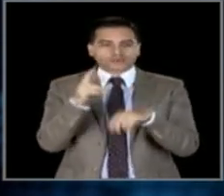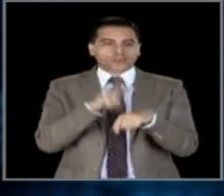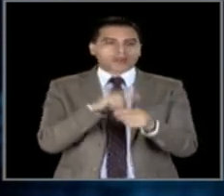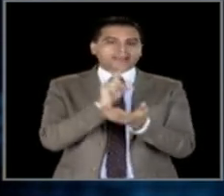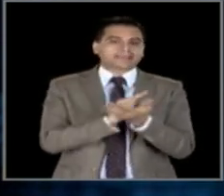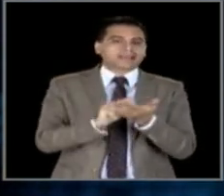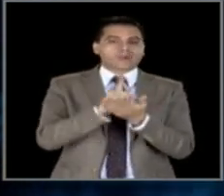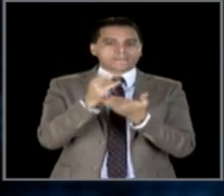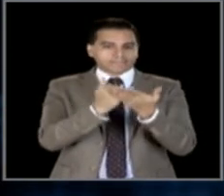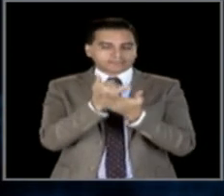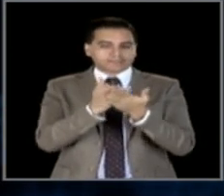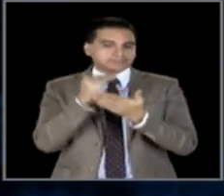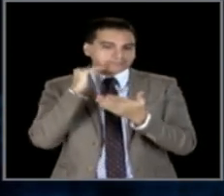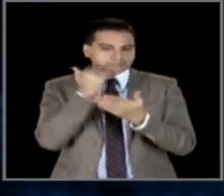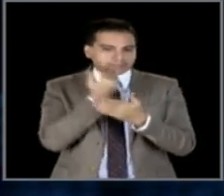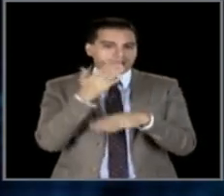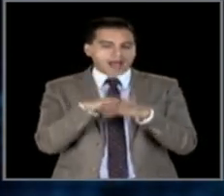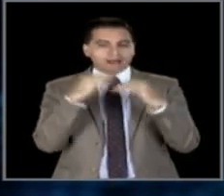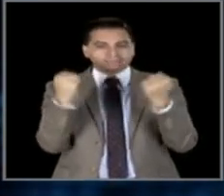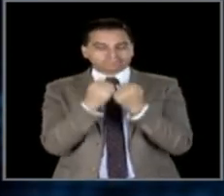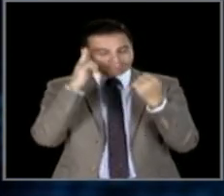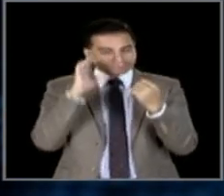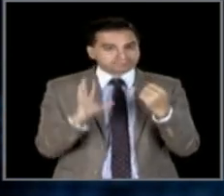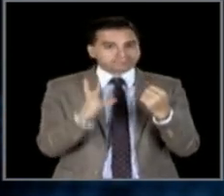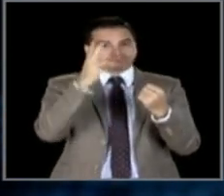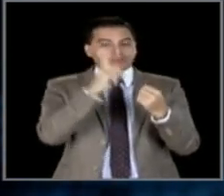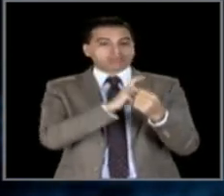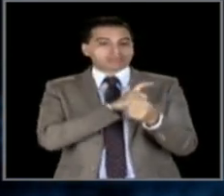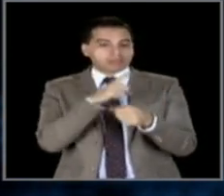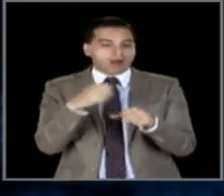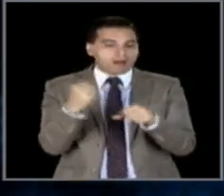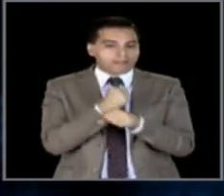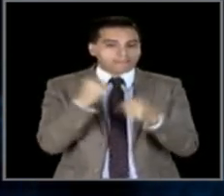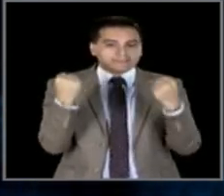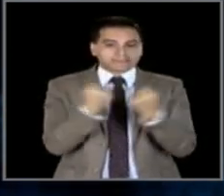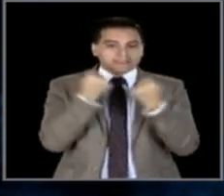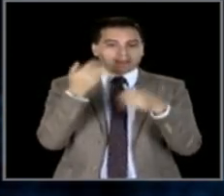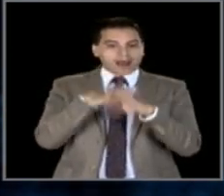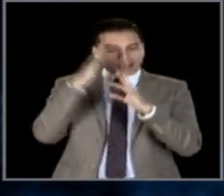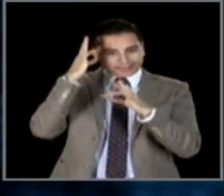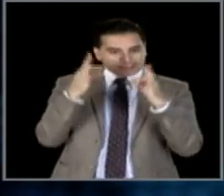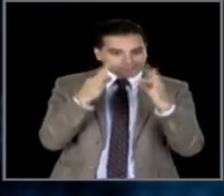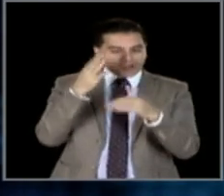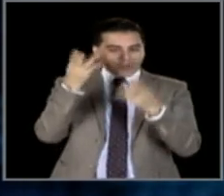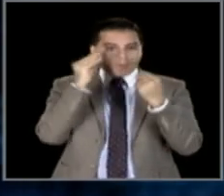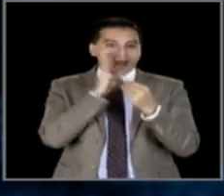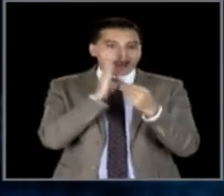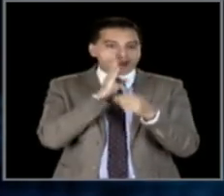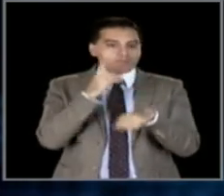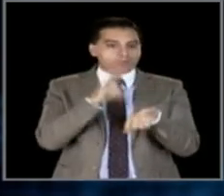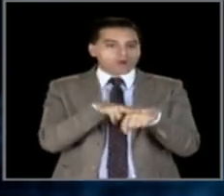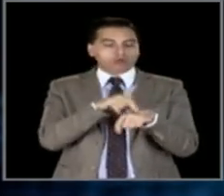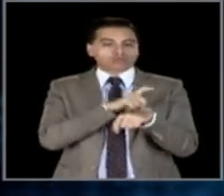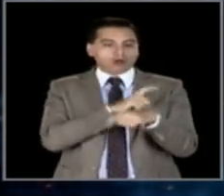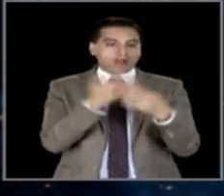والدولي. تسعى المدرسة لتنمية مهارات الطالب لحل الأزمات والتدريب على التفكير النقدي والعلمي وربط